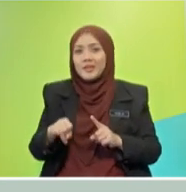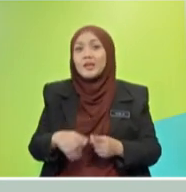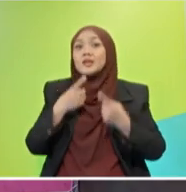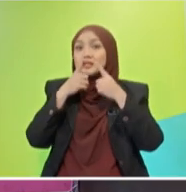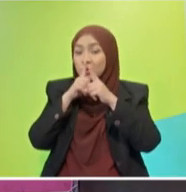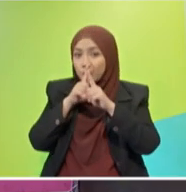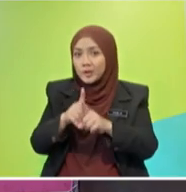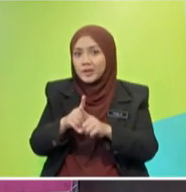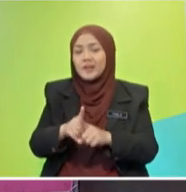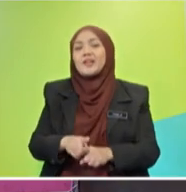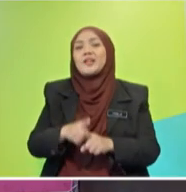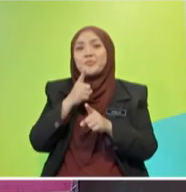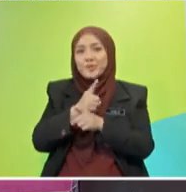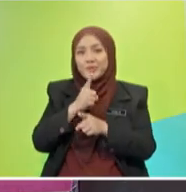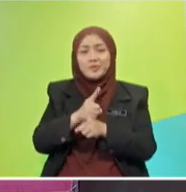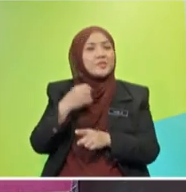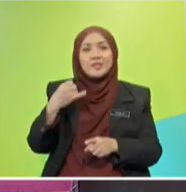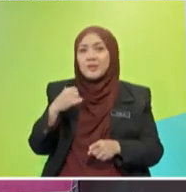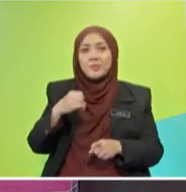betul kali